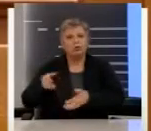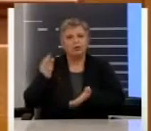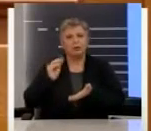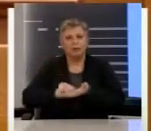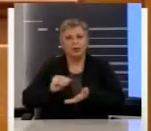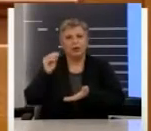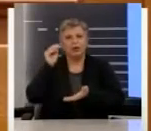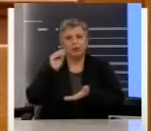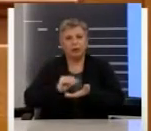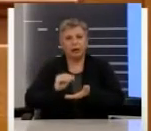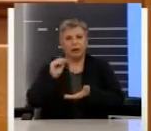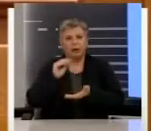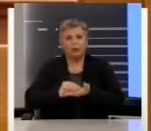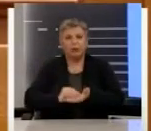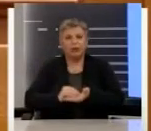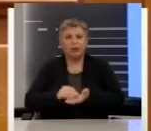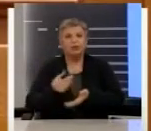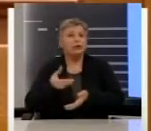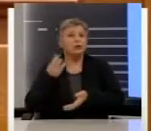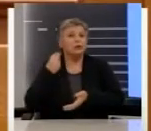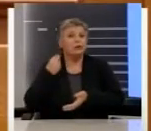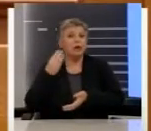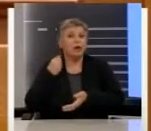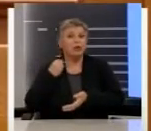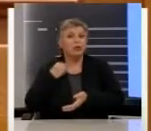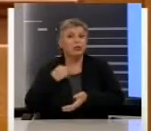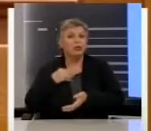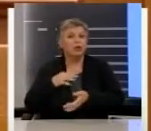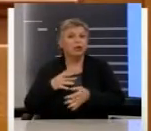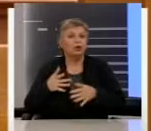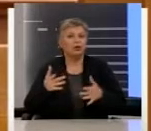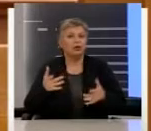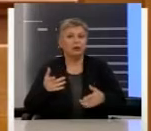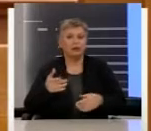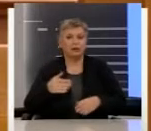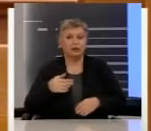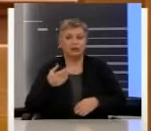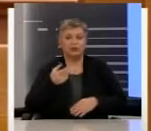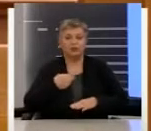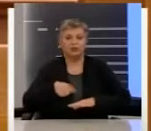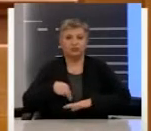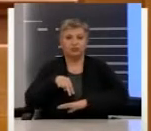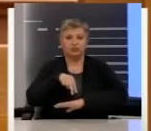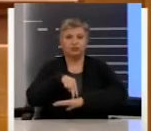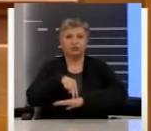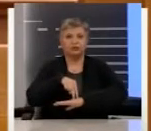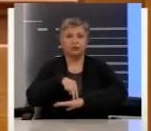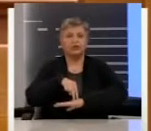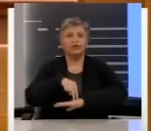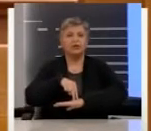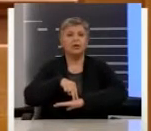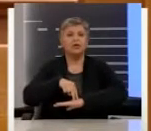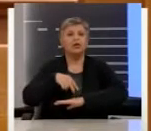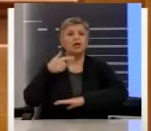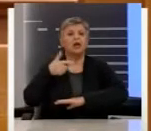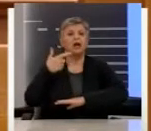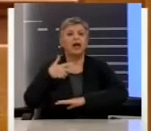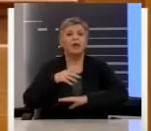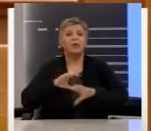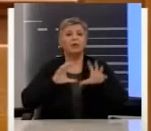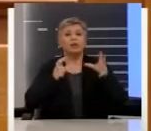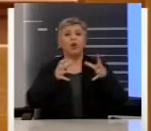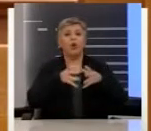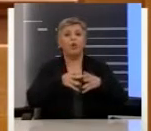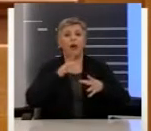εξακολούθηση μάλλον από τα κορυφαία ηγετικά στελέχη της εγκληματικής ναζιστικής οργάνωσης